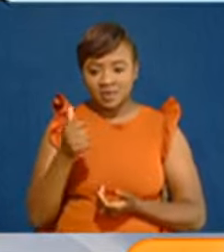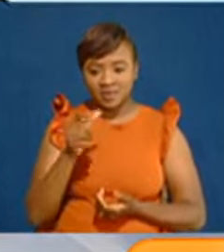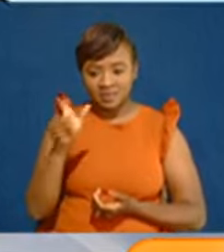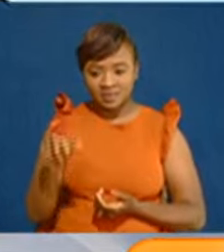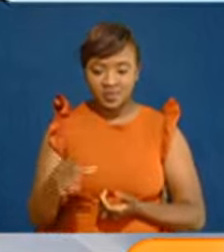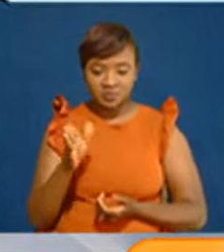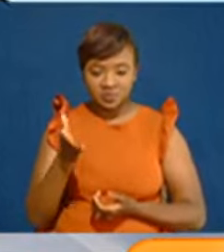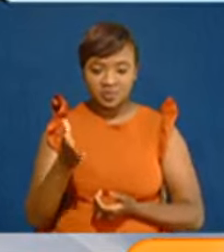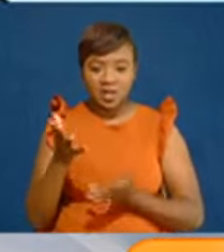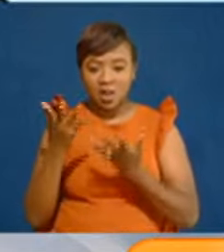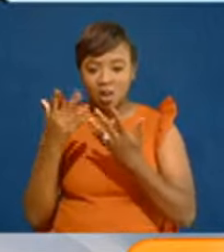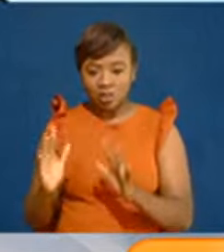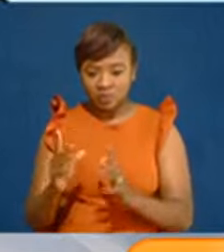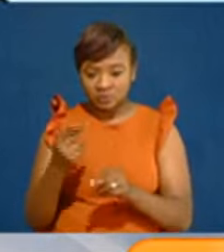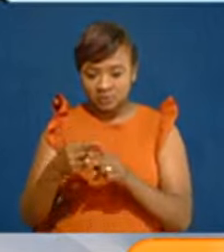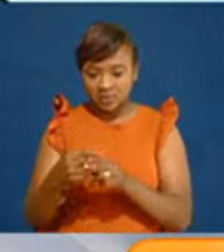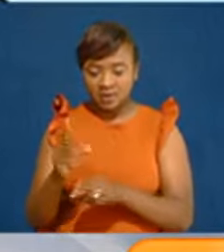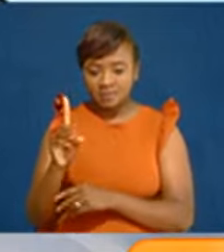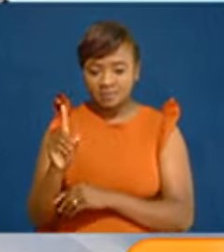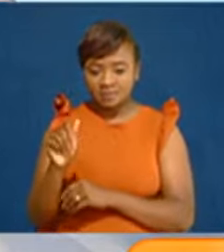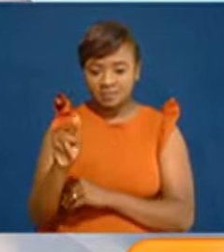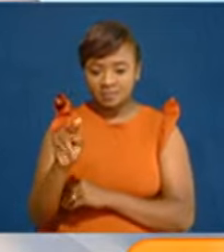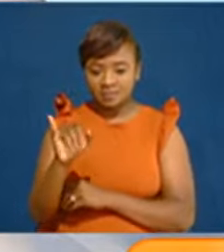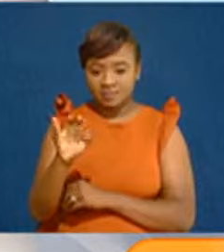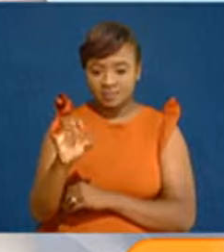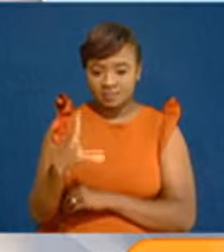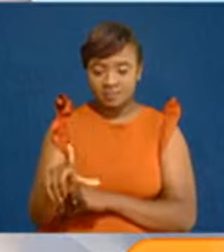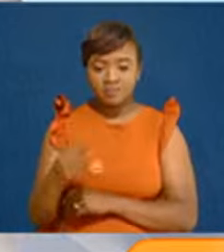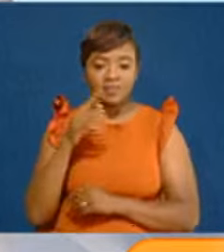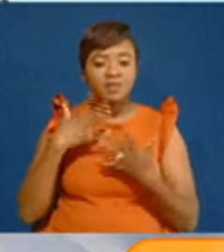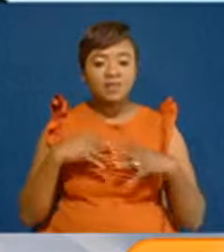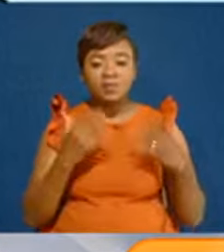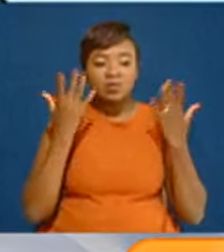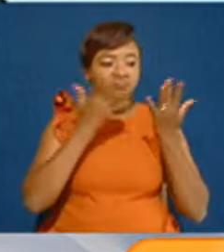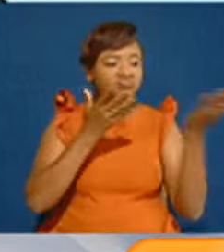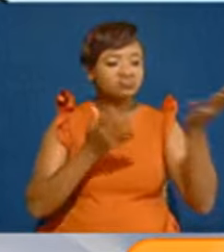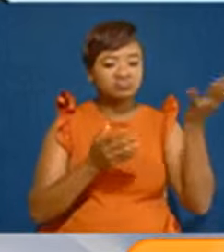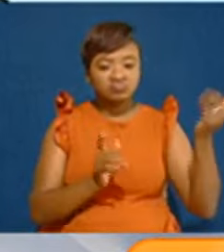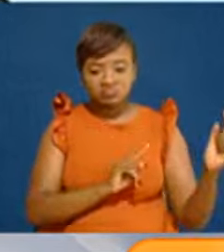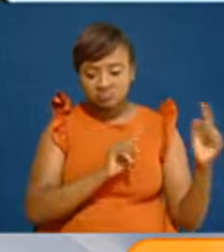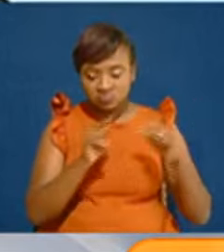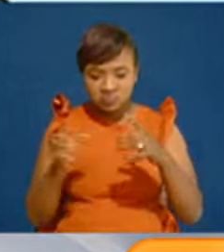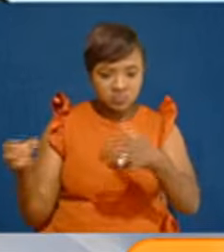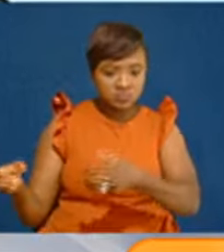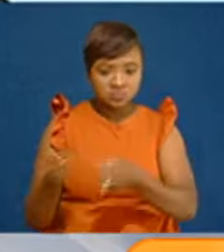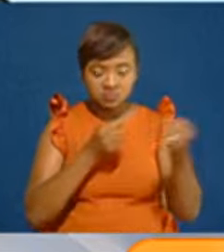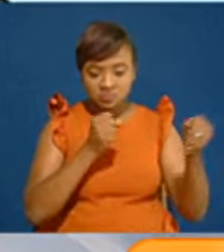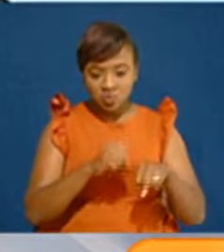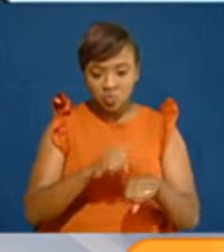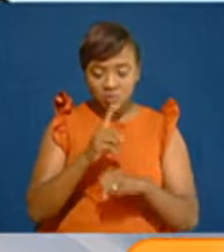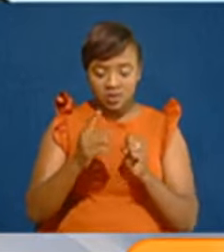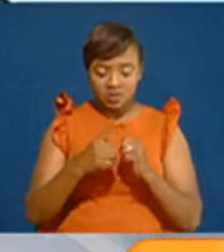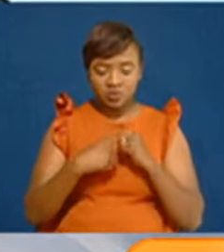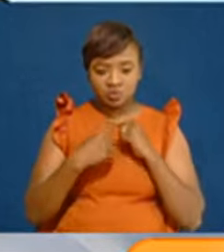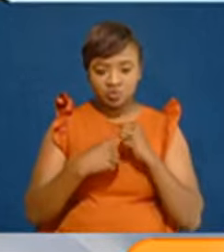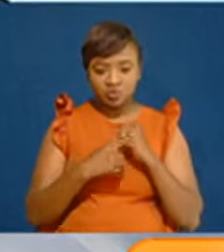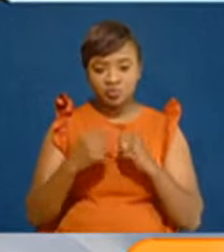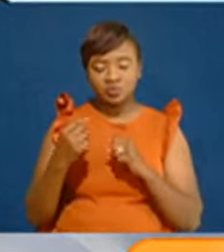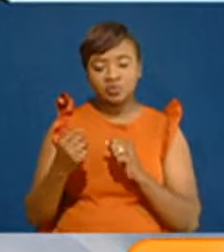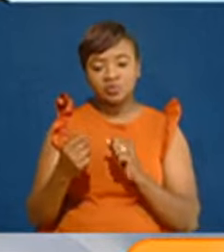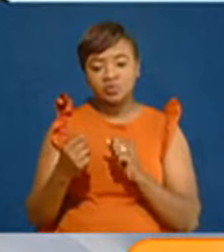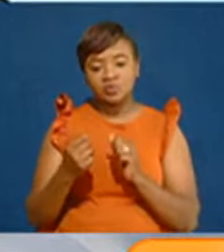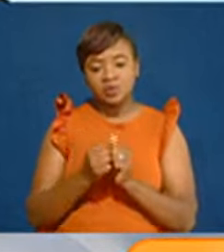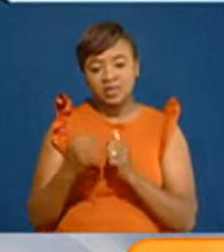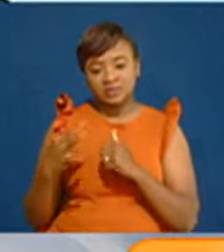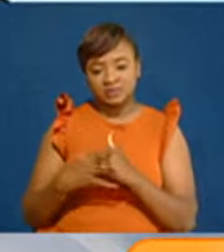mmoja sasa. Naam, Daniel Kabusho Kaniu alitekwa nyara na watu wasiojulikana mnamo Juni tarehe 18 katika klabu moja kwenye